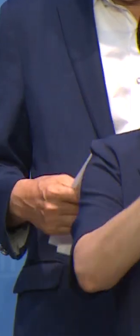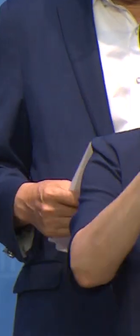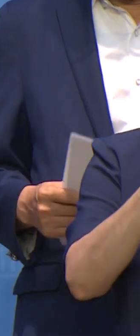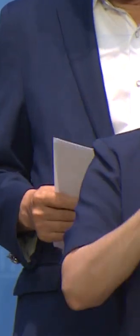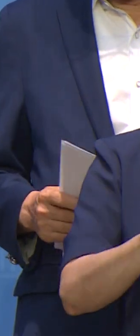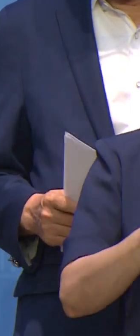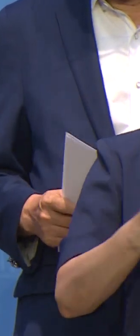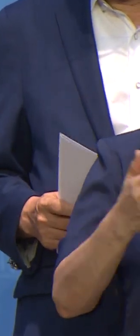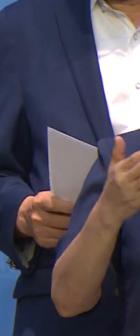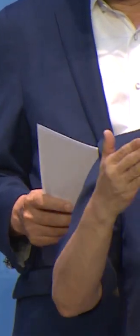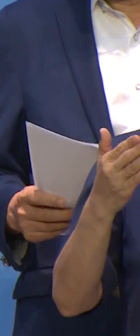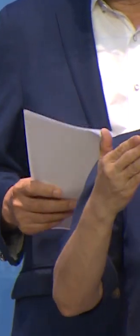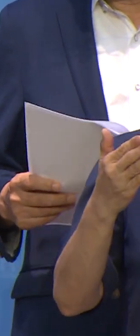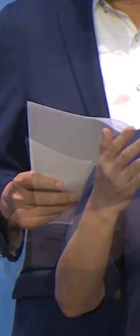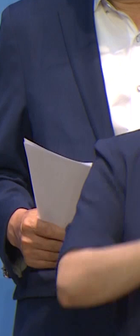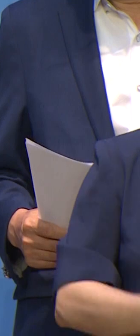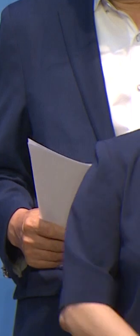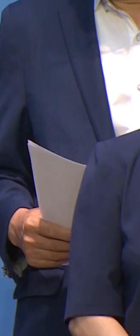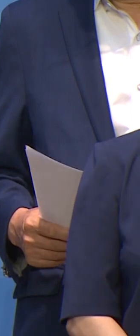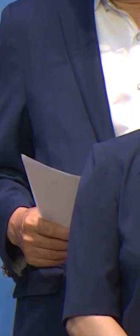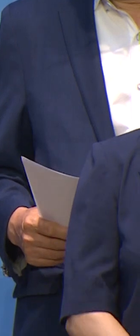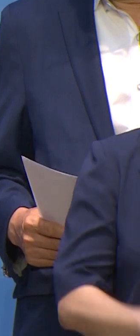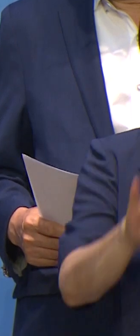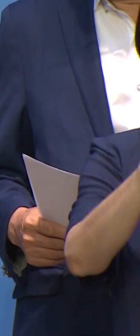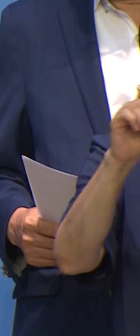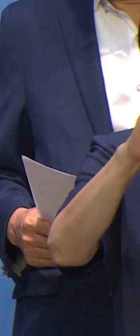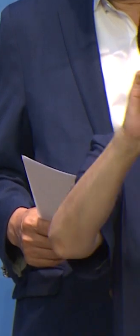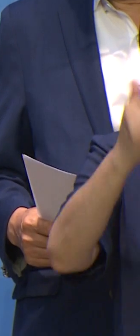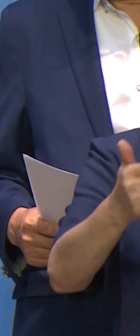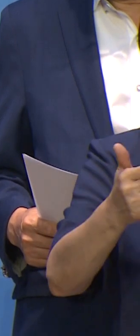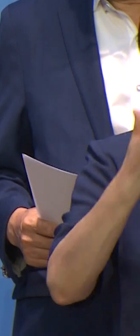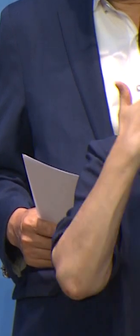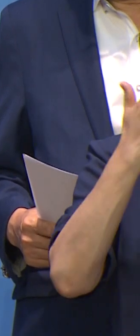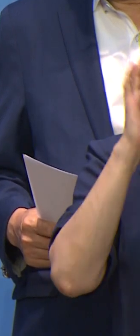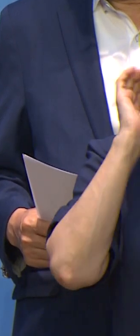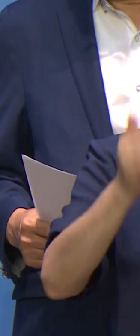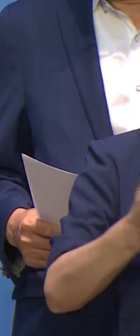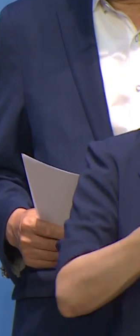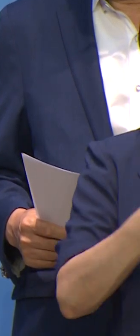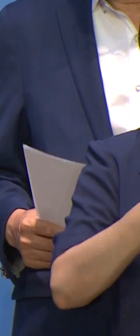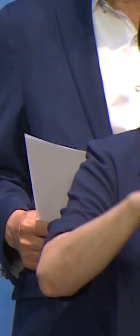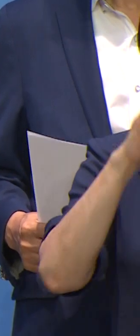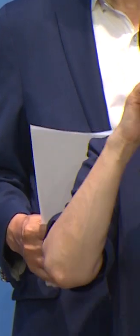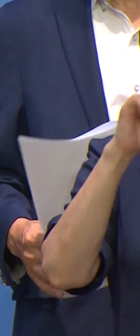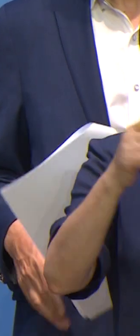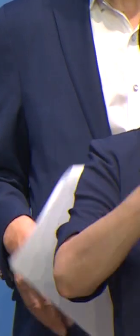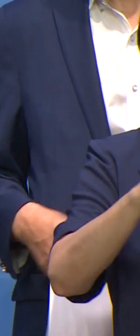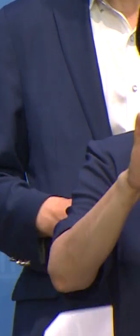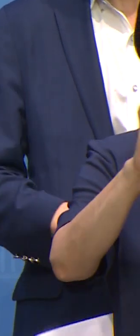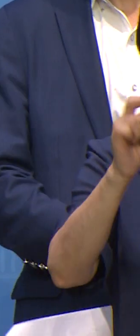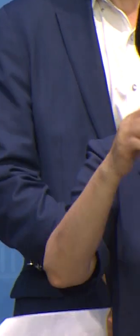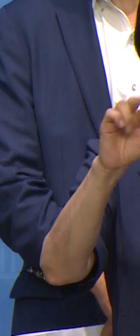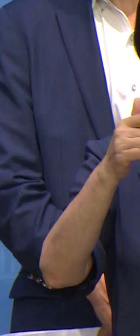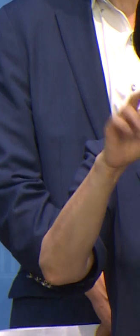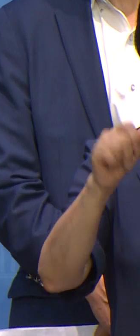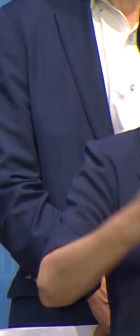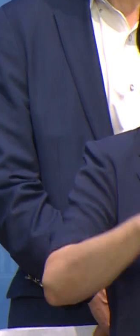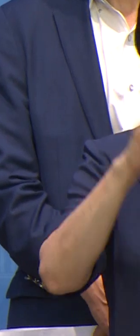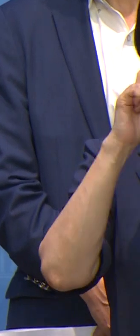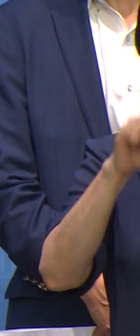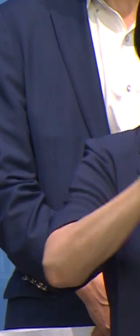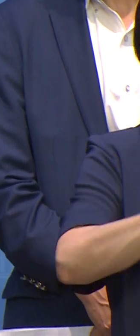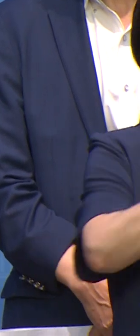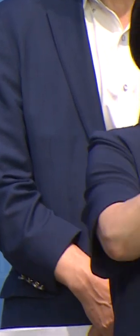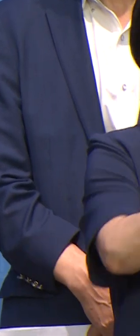길을 내놓으시기 바랍니다. 바이든 미국 대통령도 종전선언을 담은 함정선언과